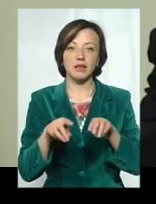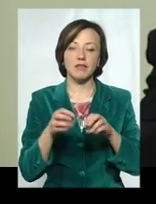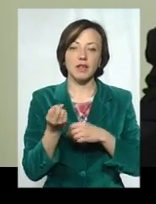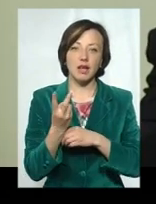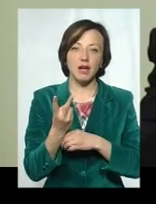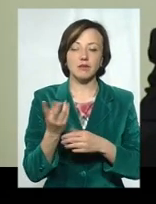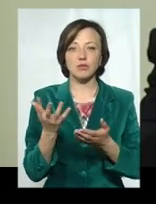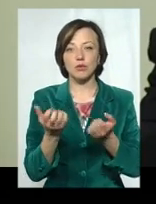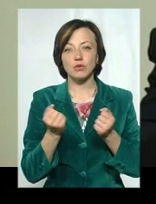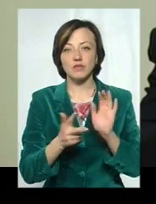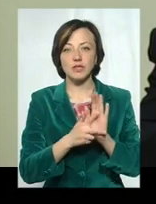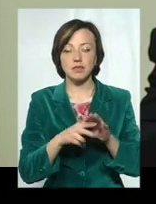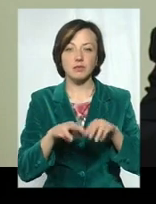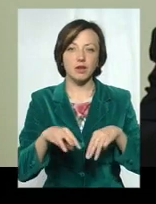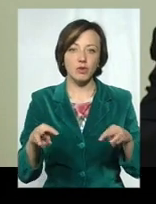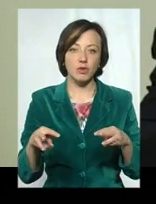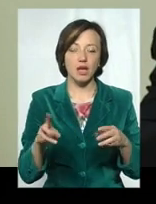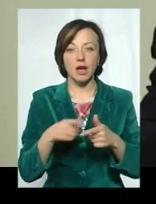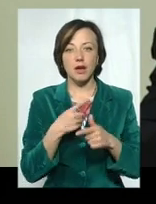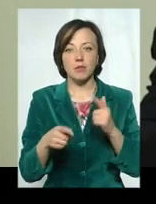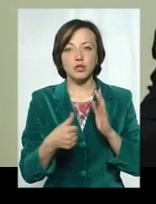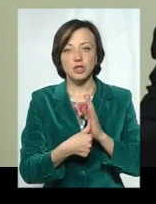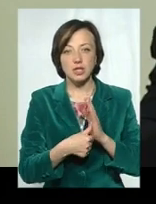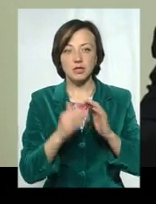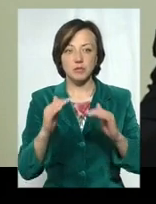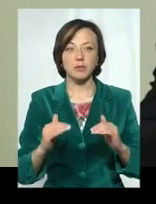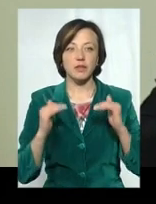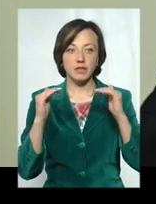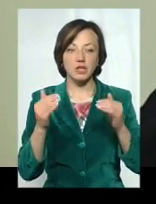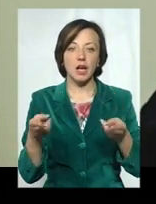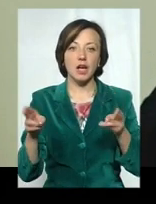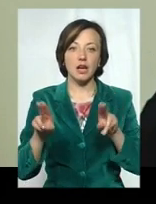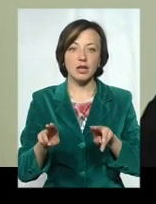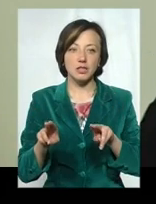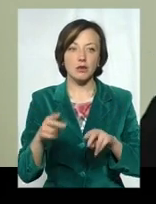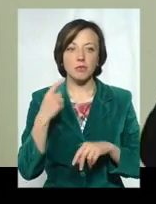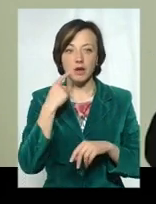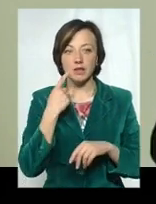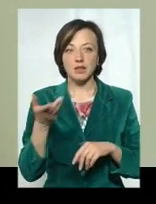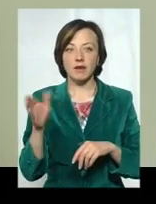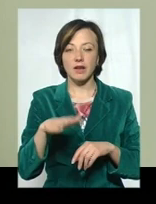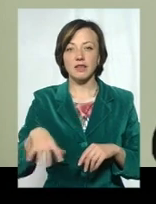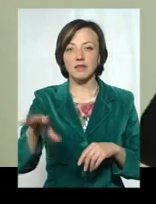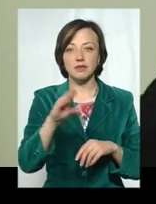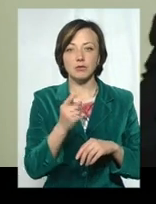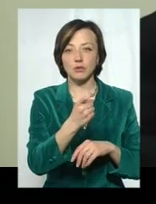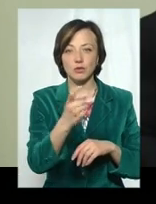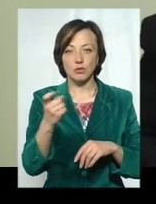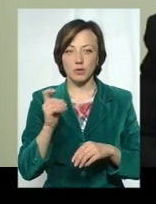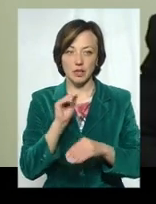а получить там 8 мільйонів або 6 підвищення, а решта на нас образиться, давайте всім по 100 гривень